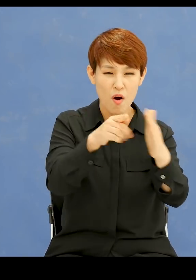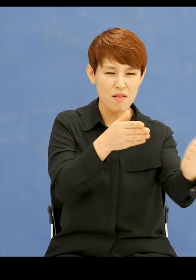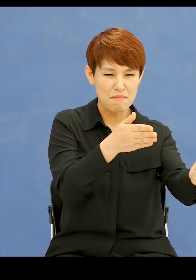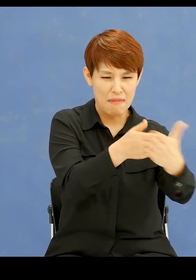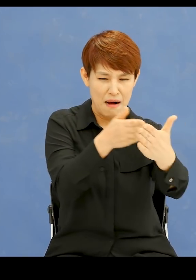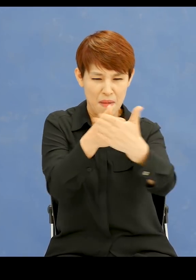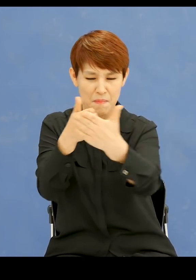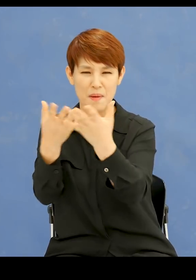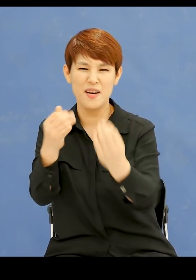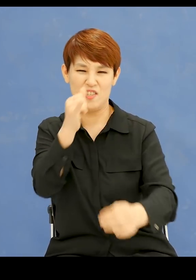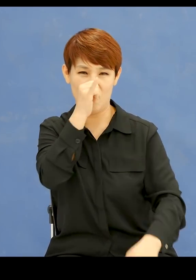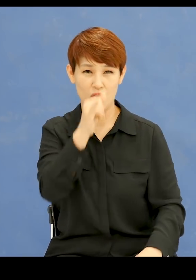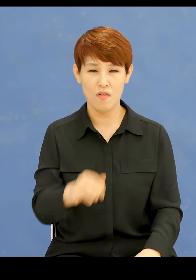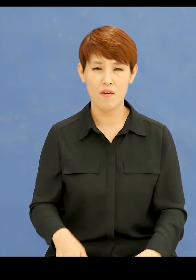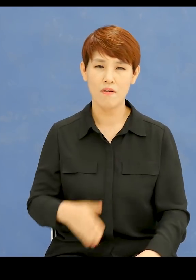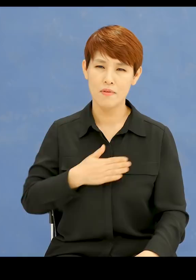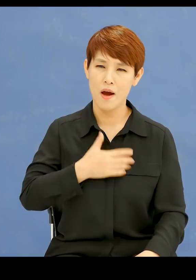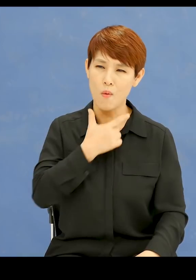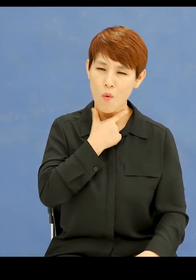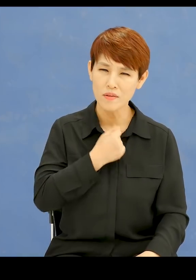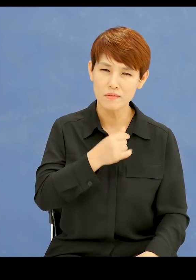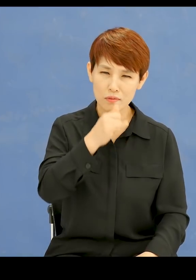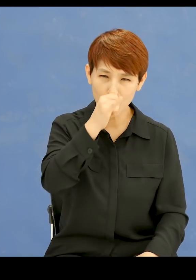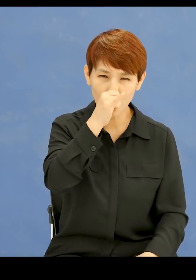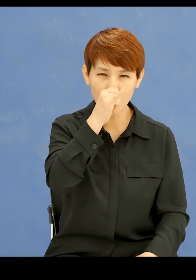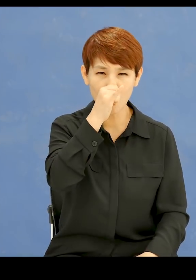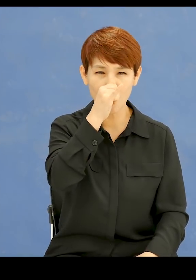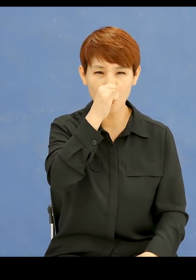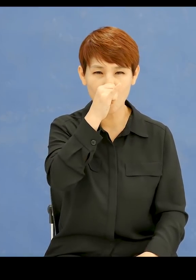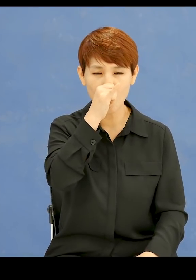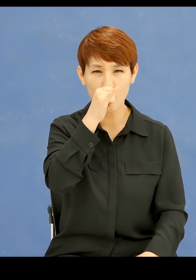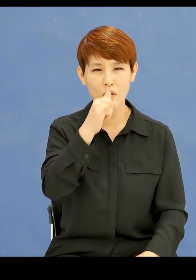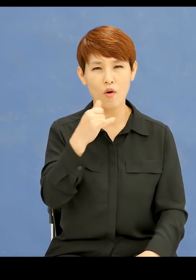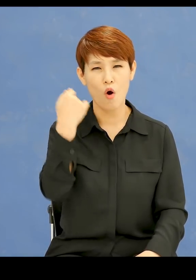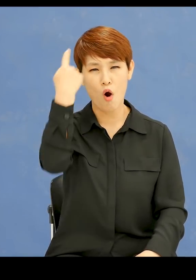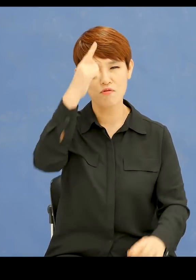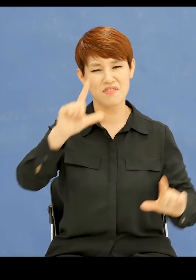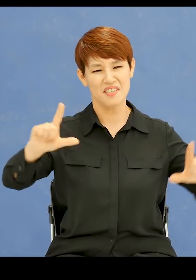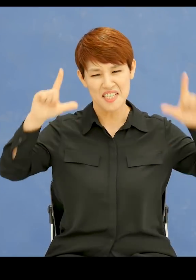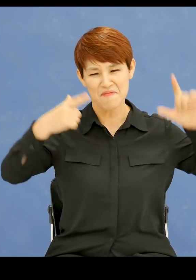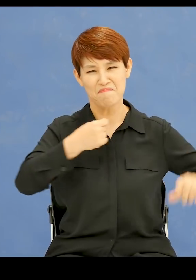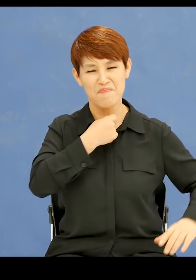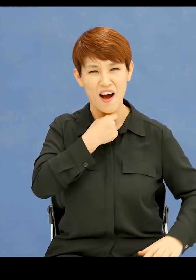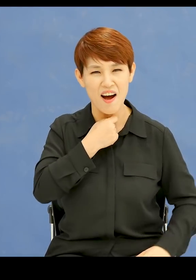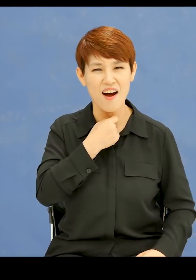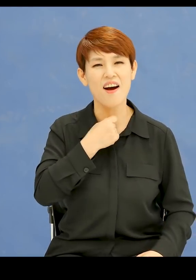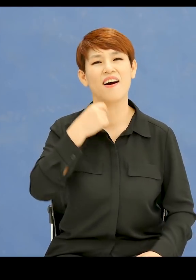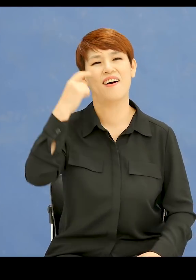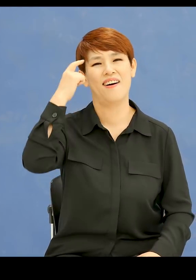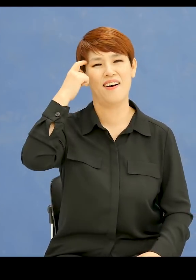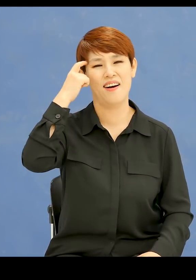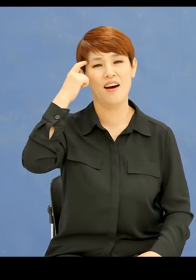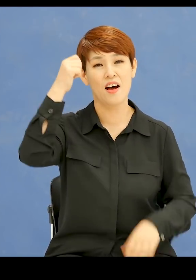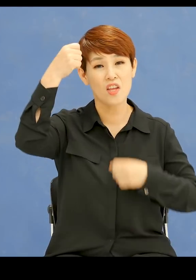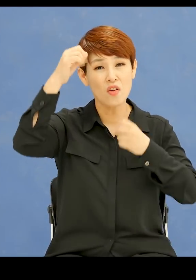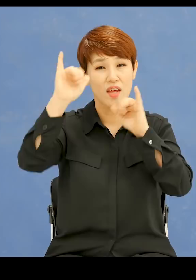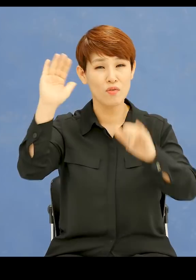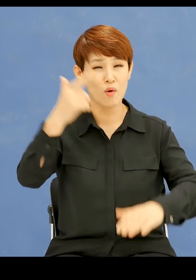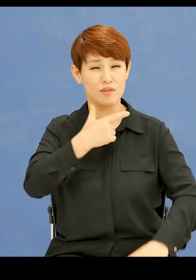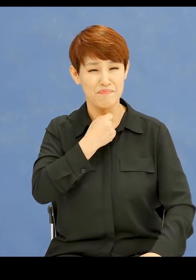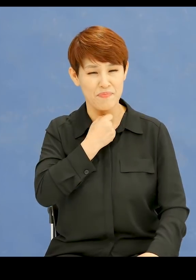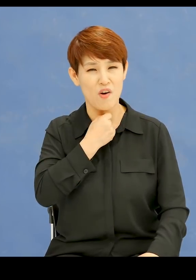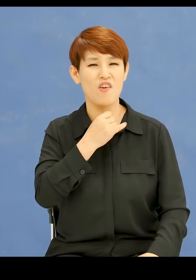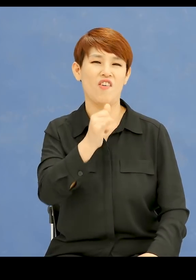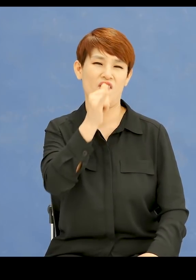있어서는. 제가 원하는 것도 있었고 사실은 뭐 유명한 사람도 되고 싶었고 네. 어떤 부분에서는 뭐 연예인이 되고 싶은 마음도